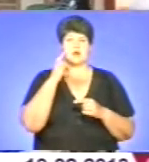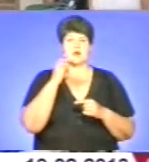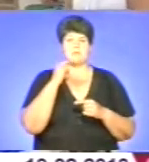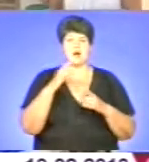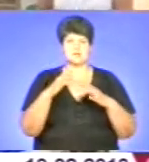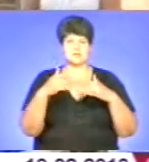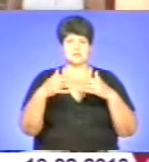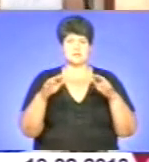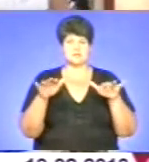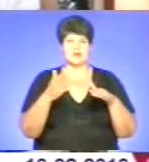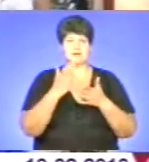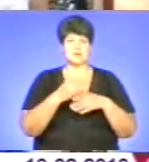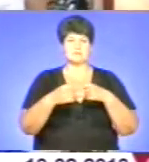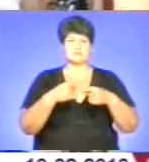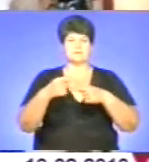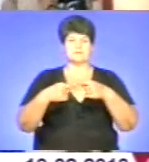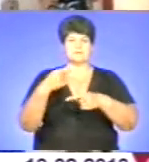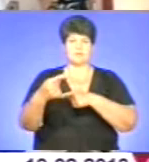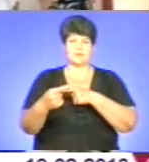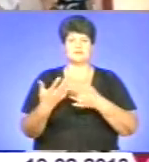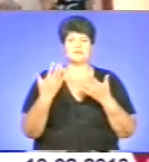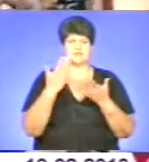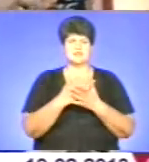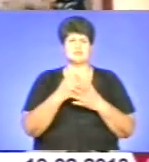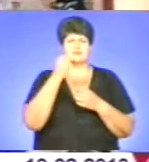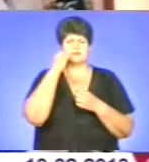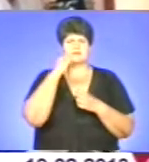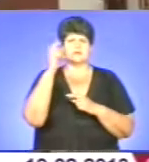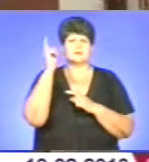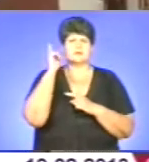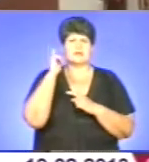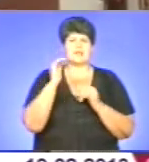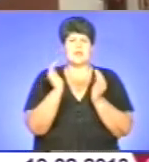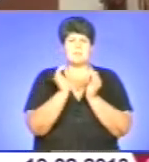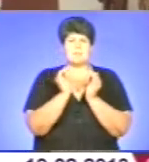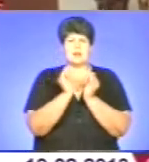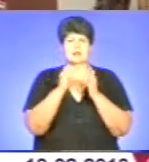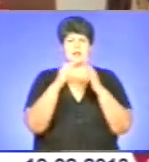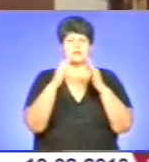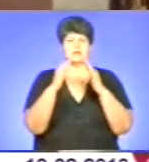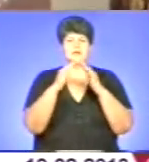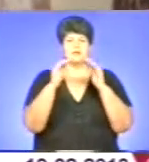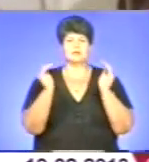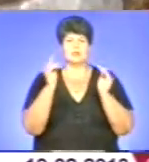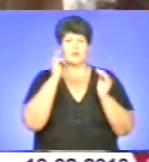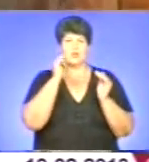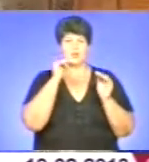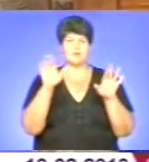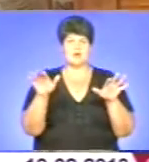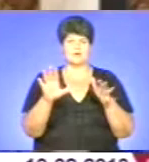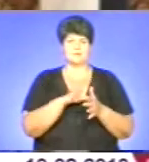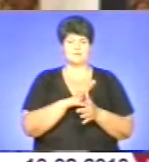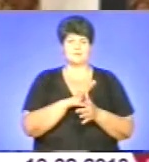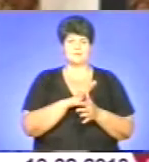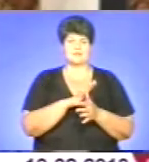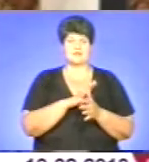покоління ще дід його тримав в насще До речі збелися дуже старенькі такий малий дупляк якому ще дійсно ще дідовій дупляк був